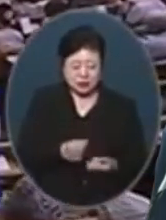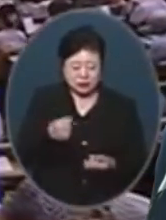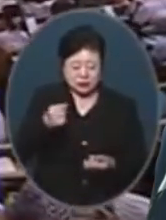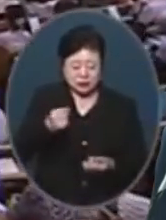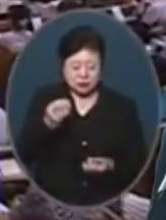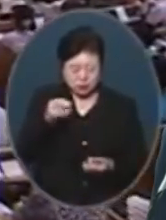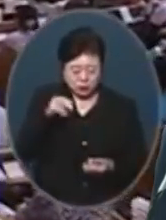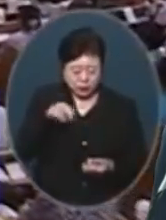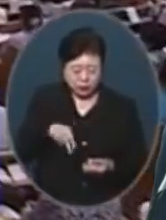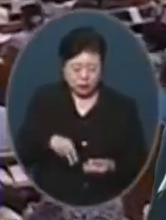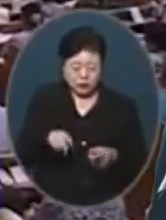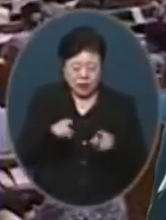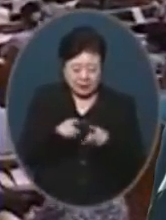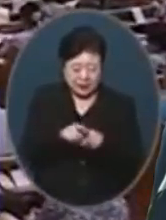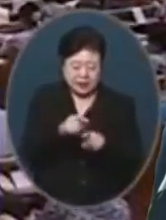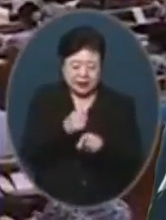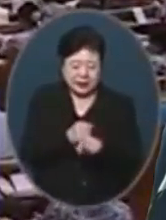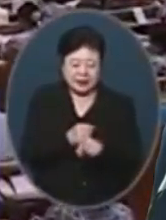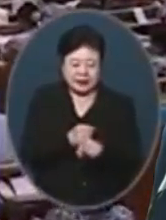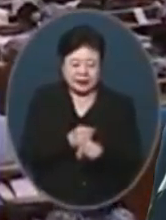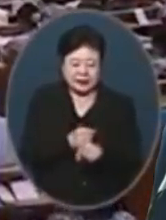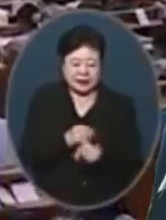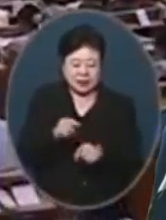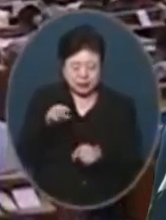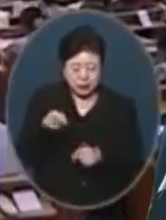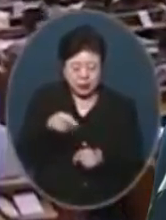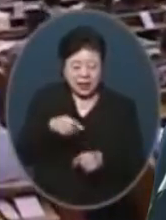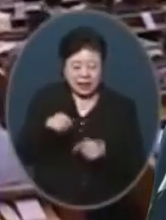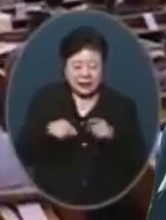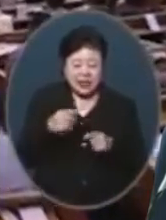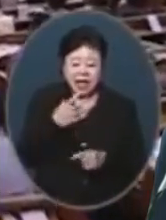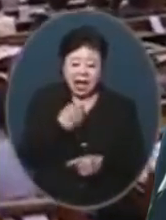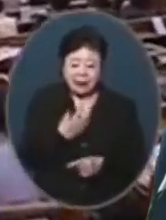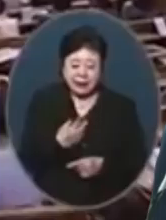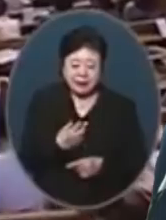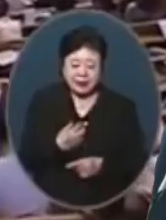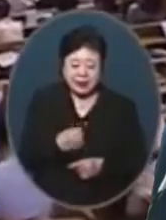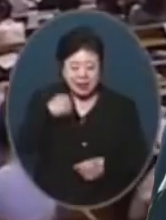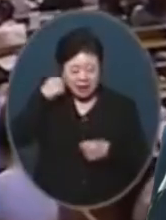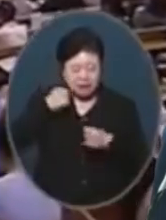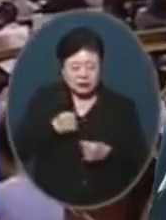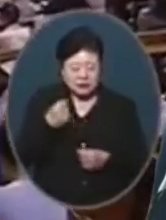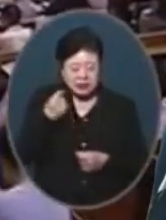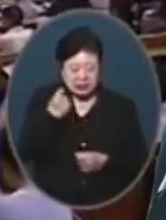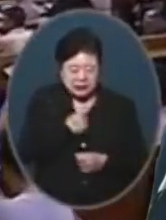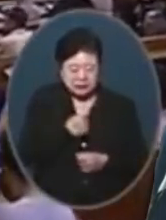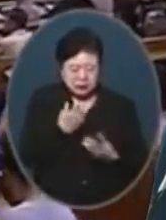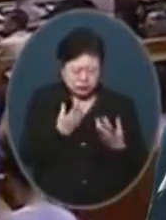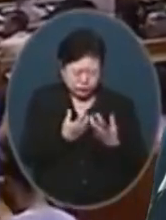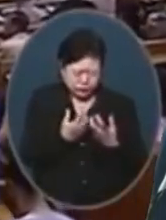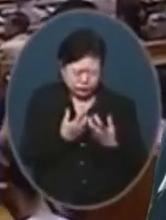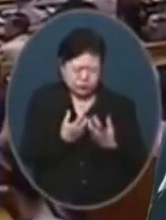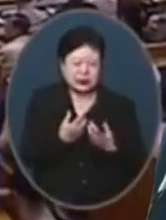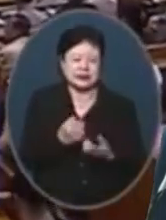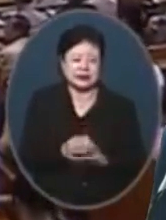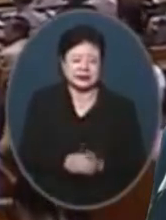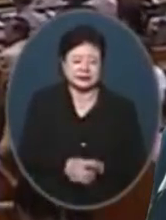모든 소유와 롯과 함께 네겝으로 올라가니 아브라함이 가축과 은과 금이